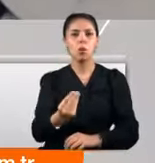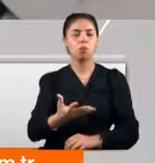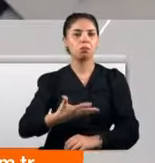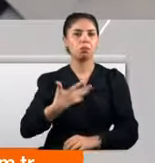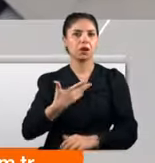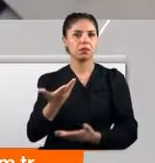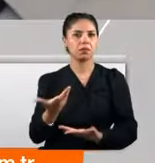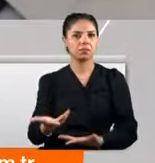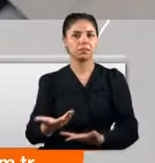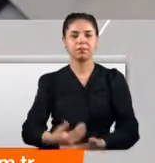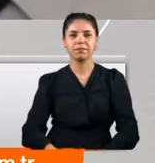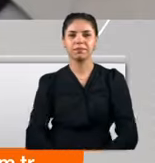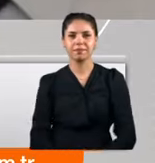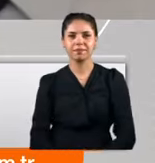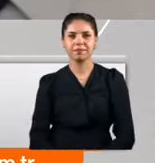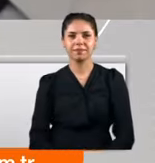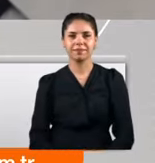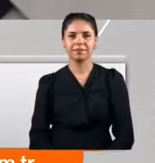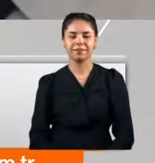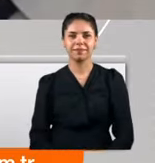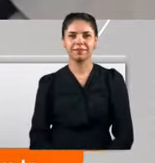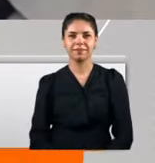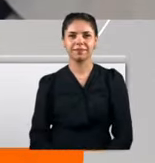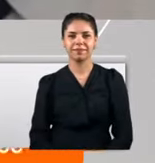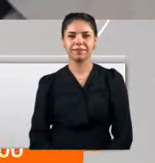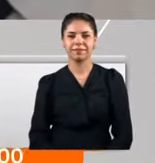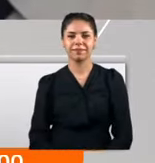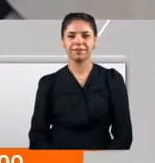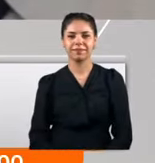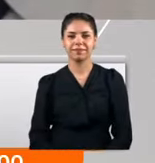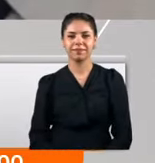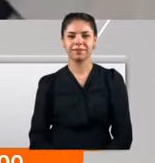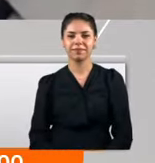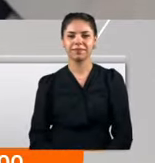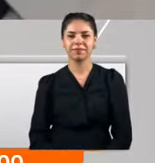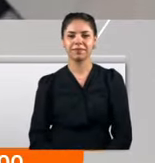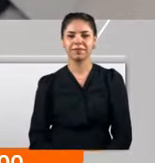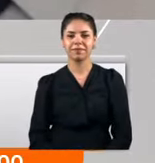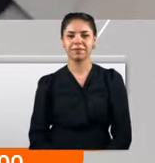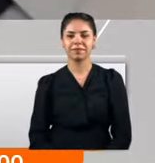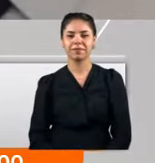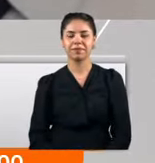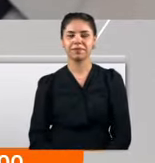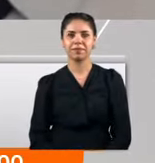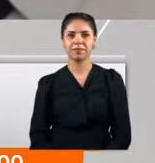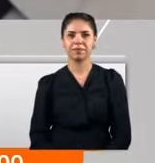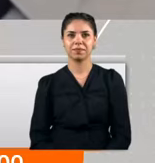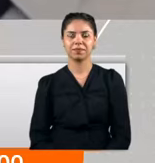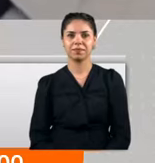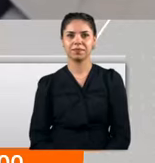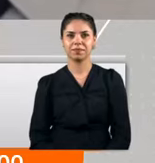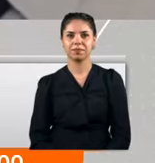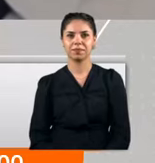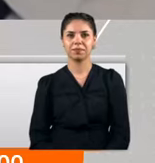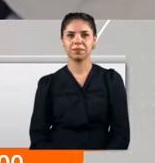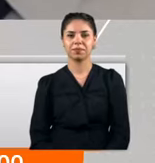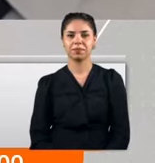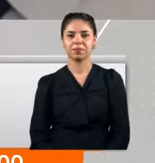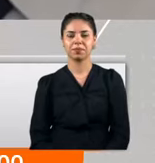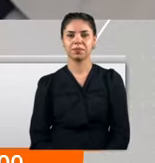süreçte eğer bir başkanlık seçimi kazanılacaksa bu Kamala Harris'in veya Demokrat Parti'nin güçlü olmasından